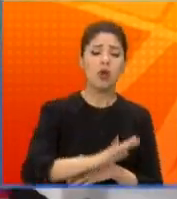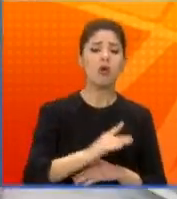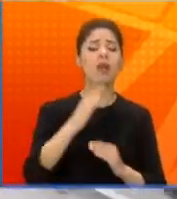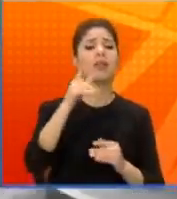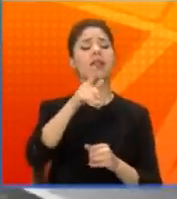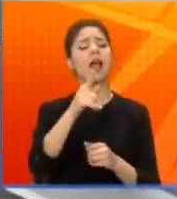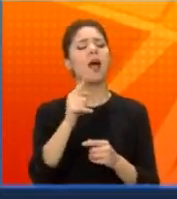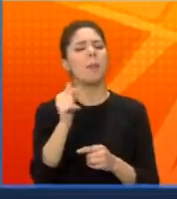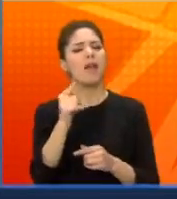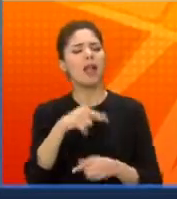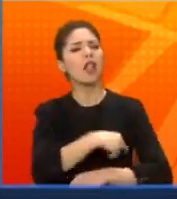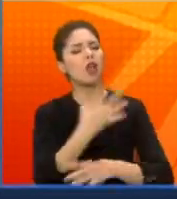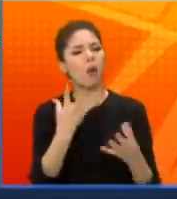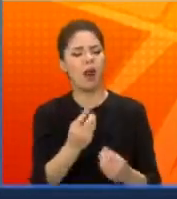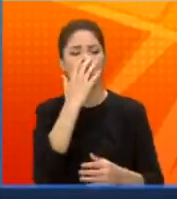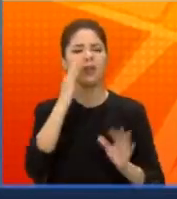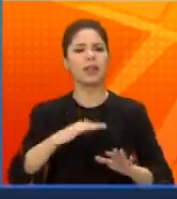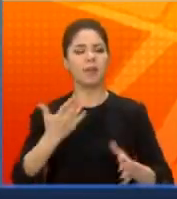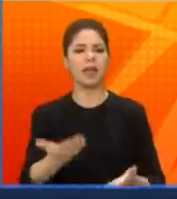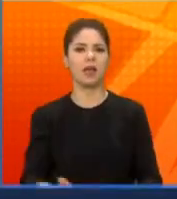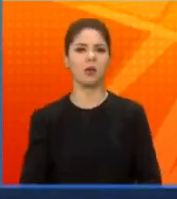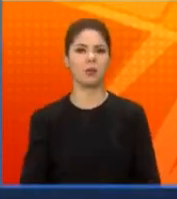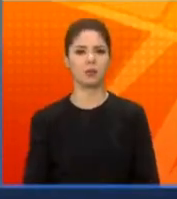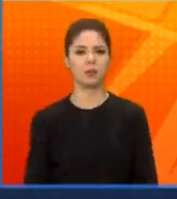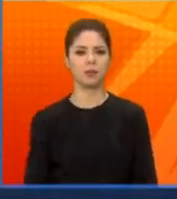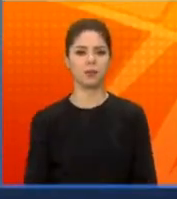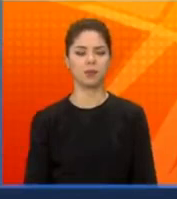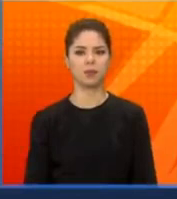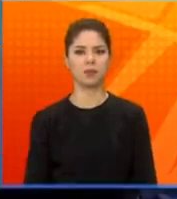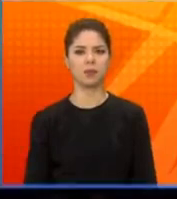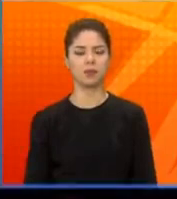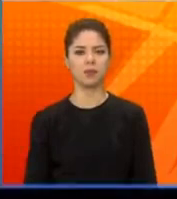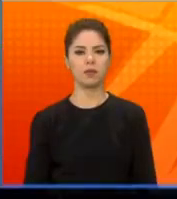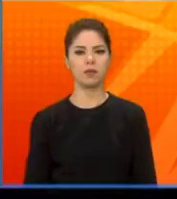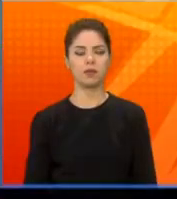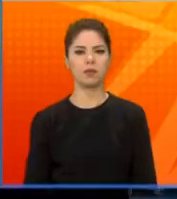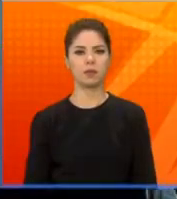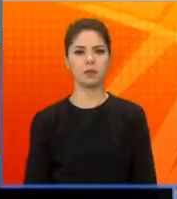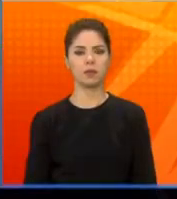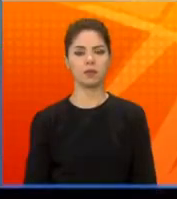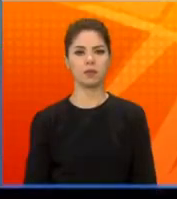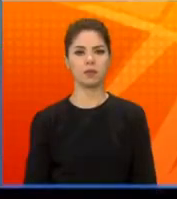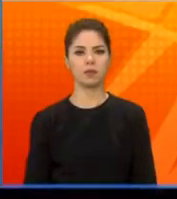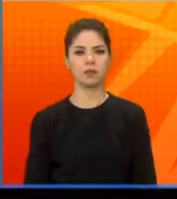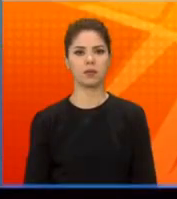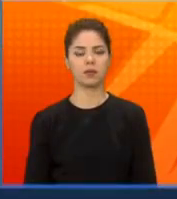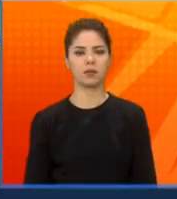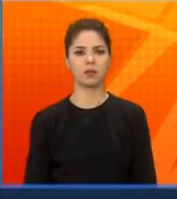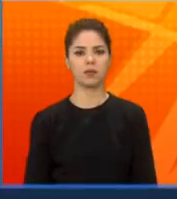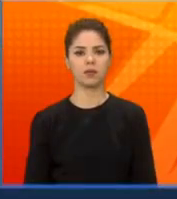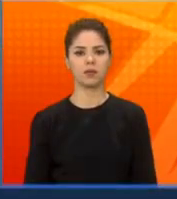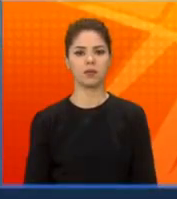bir normalleşme bekleniyor. %80'i oydu. O zaman daha erken yakalarız onu. 5 hafta değil de bir ay sonra yakalarız